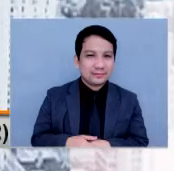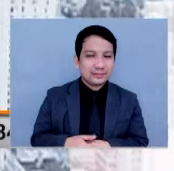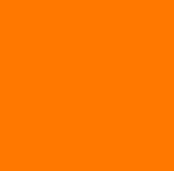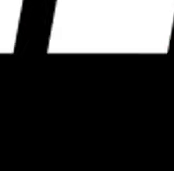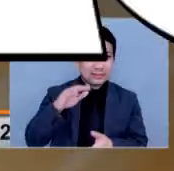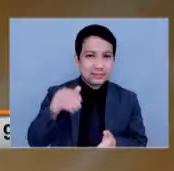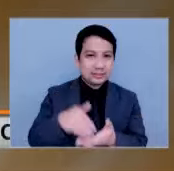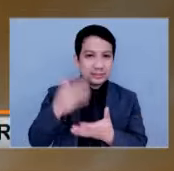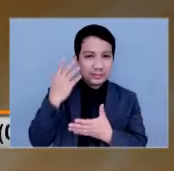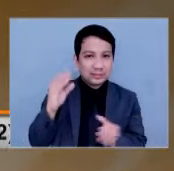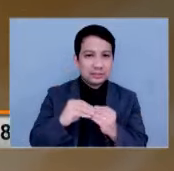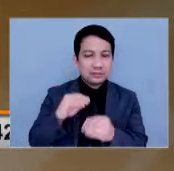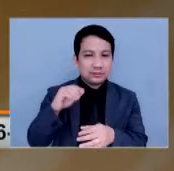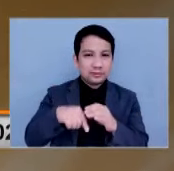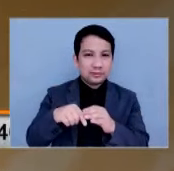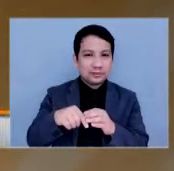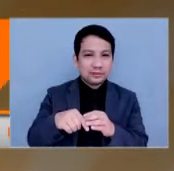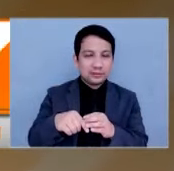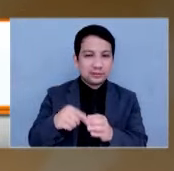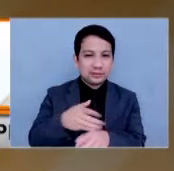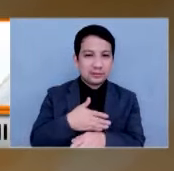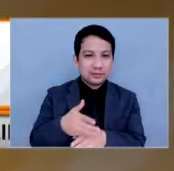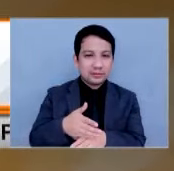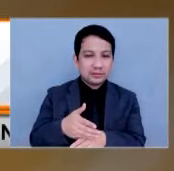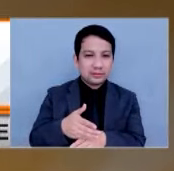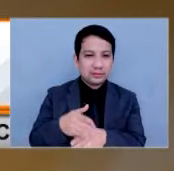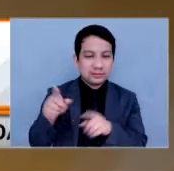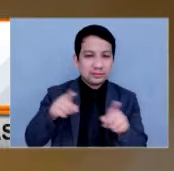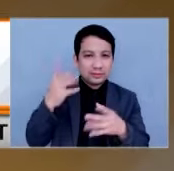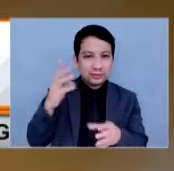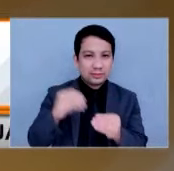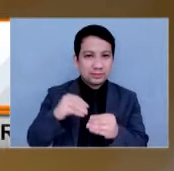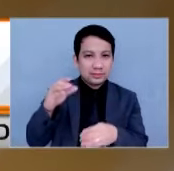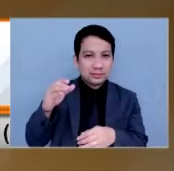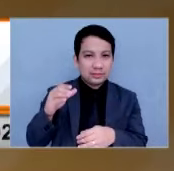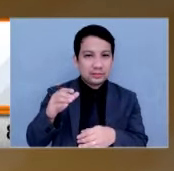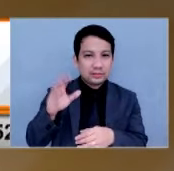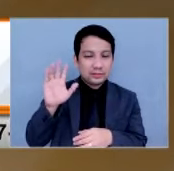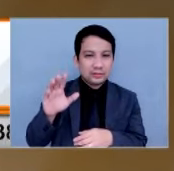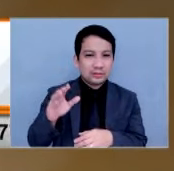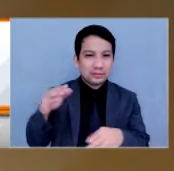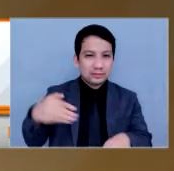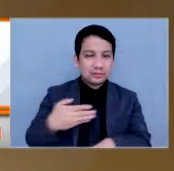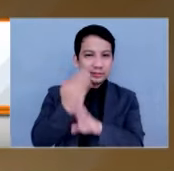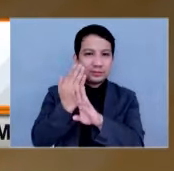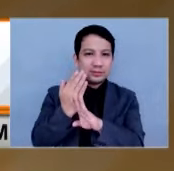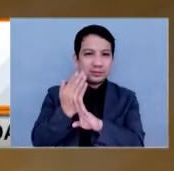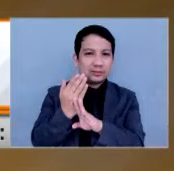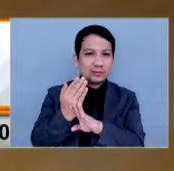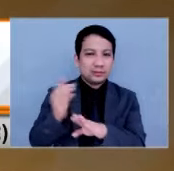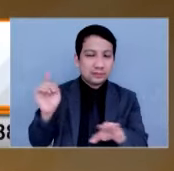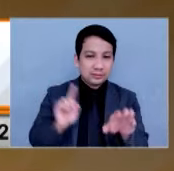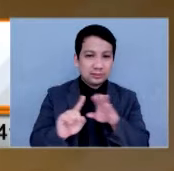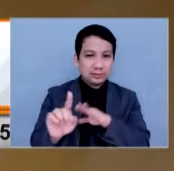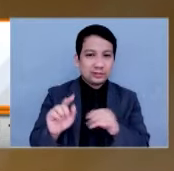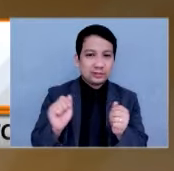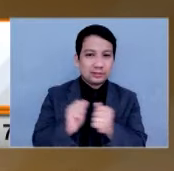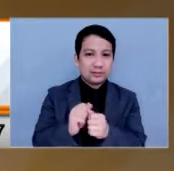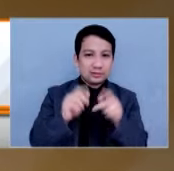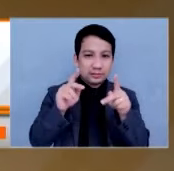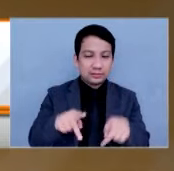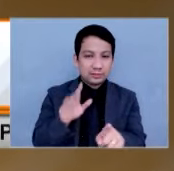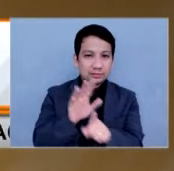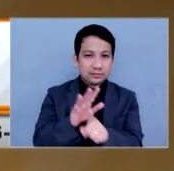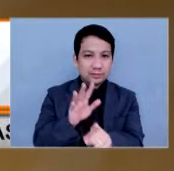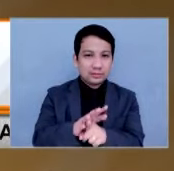Kalagitnaan ang kanyang intermission number sa Star Magic Shooting Stars Exhibition Game sa Davao nang biglang lumapit ang isang fan sa